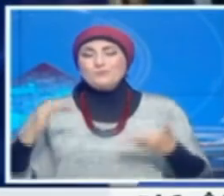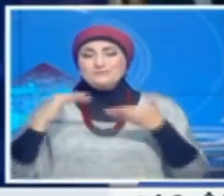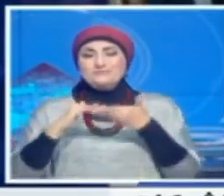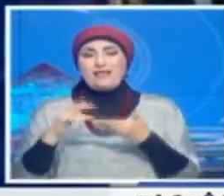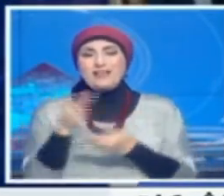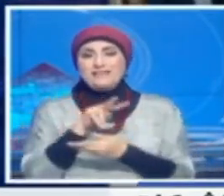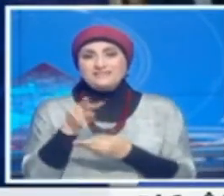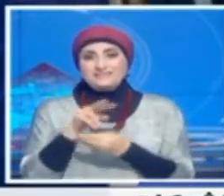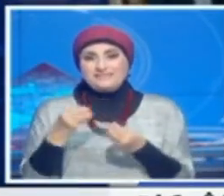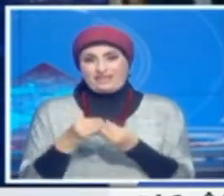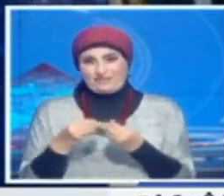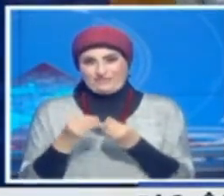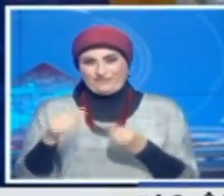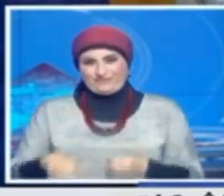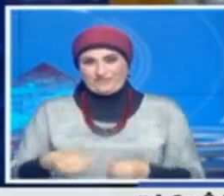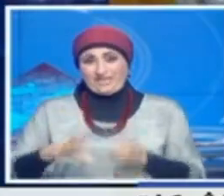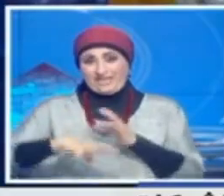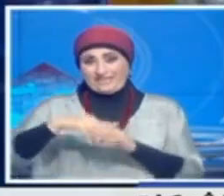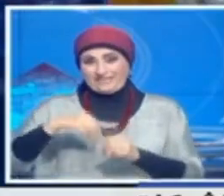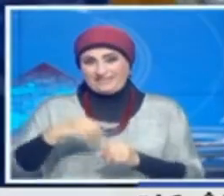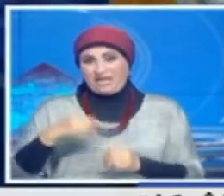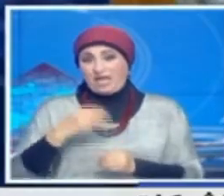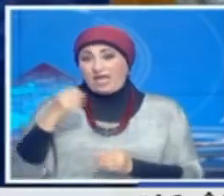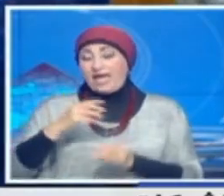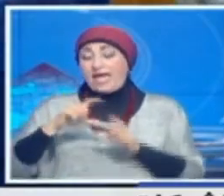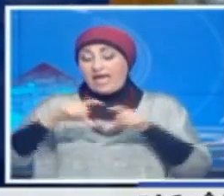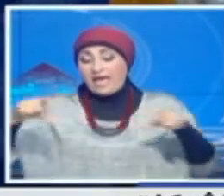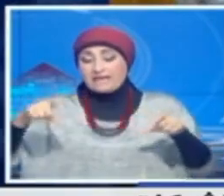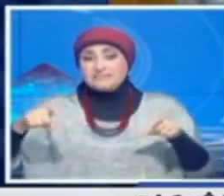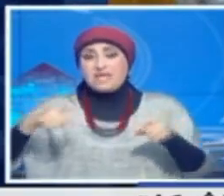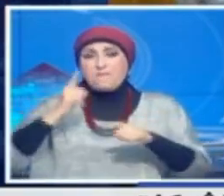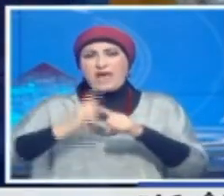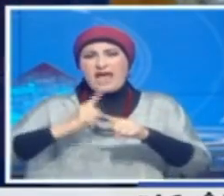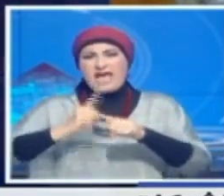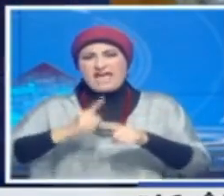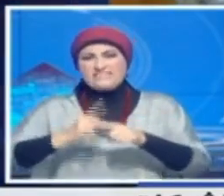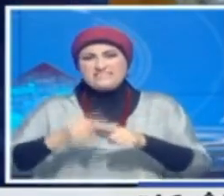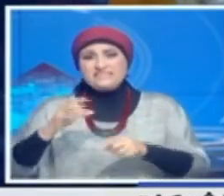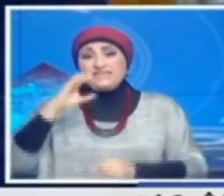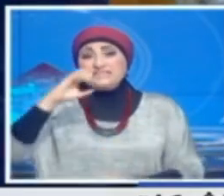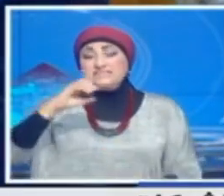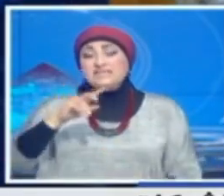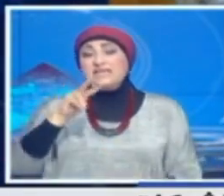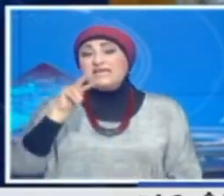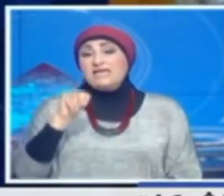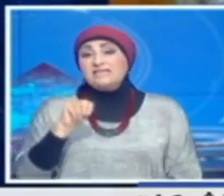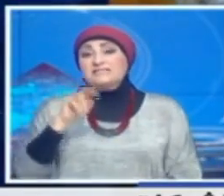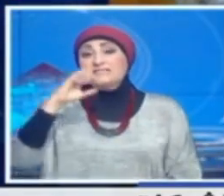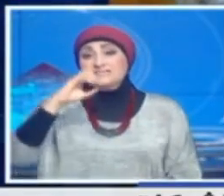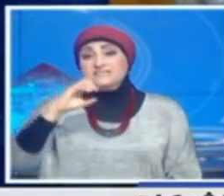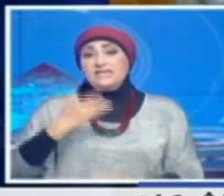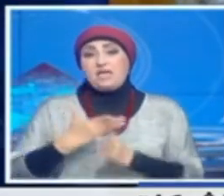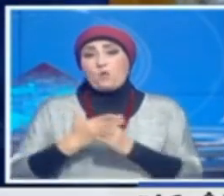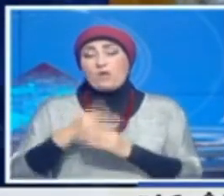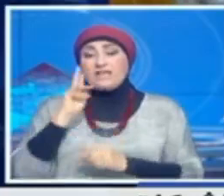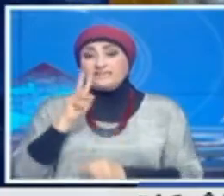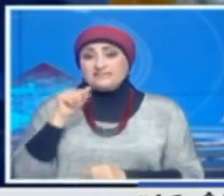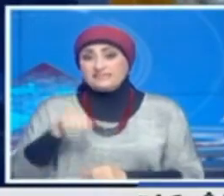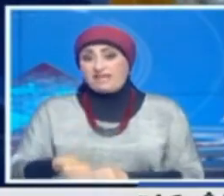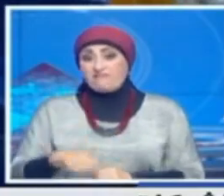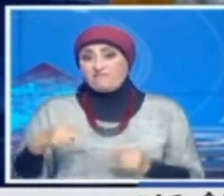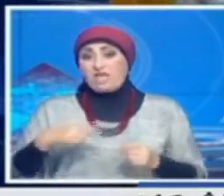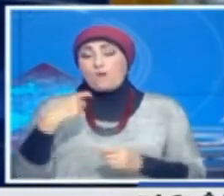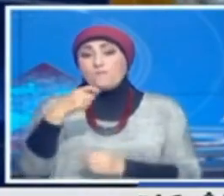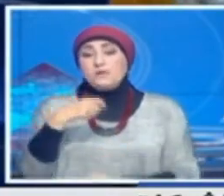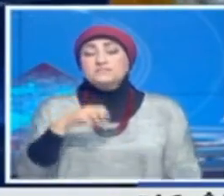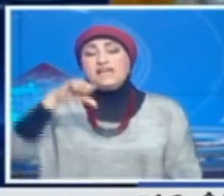الجانبين لإنشاء مسبك لإنتاج مسبوكات أجسام ماكينات سي إن سي بشركة حلوان للمسبوكات مصنع